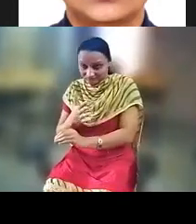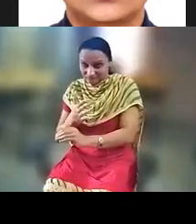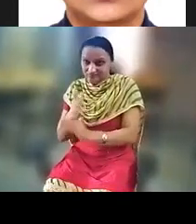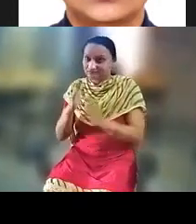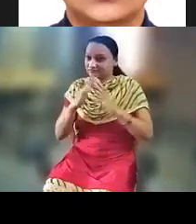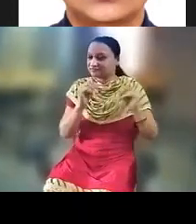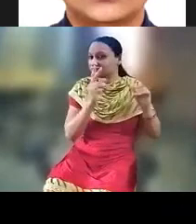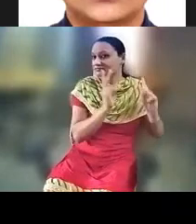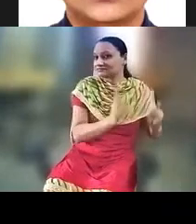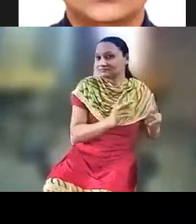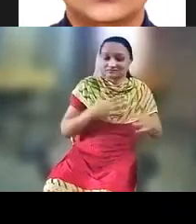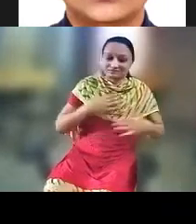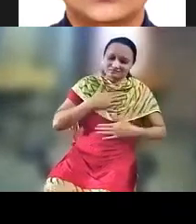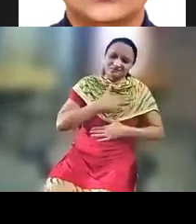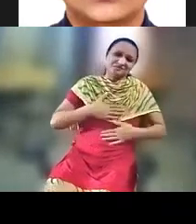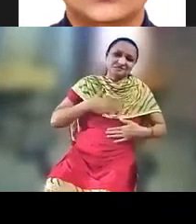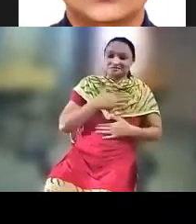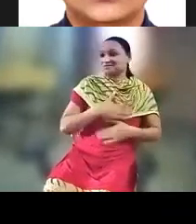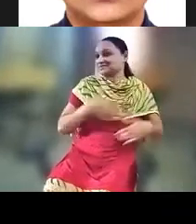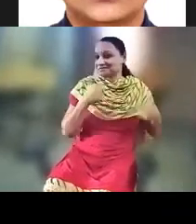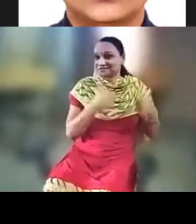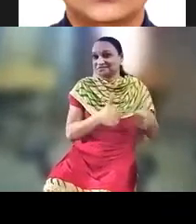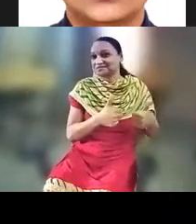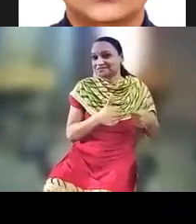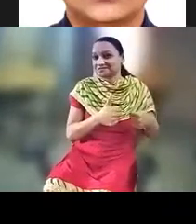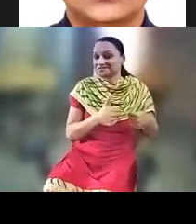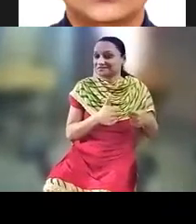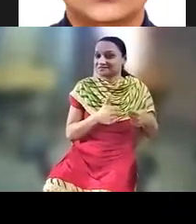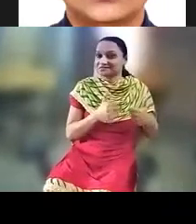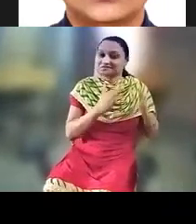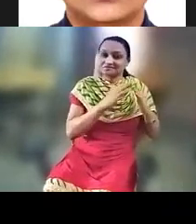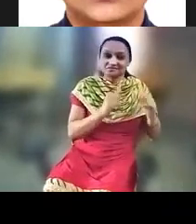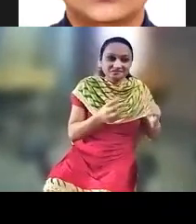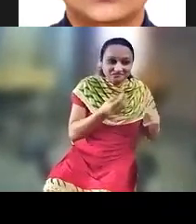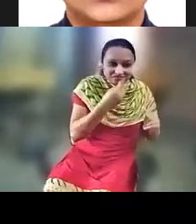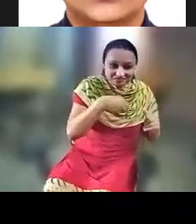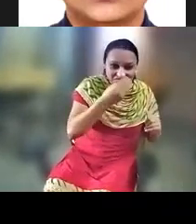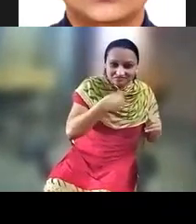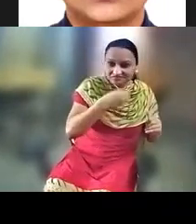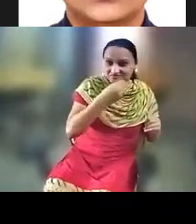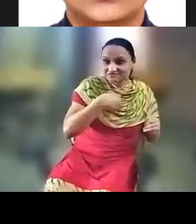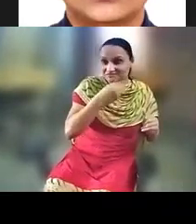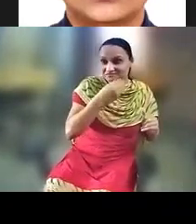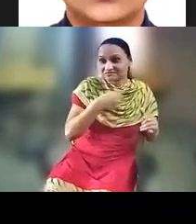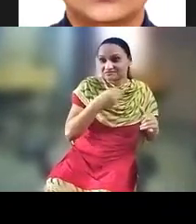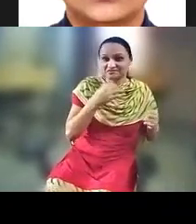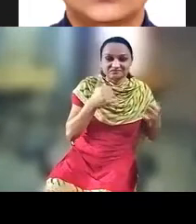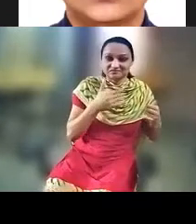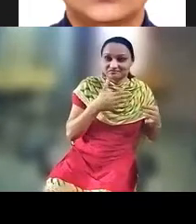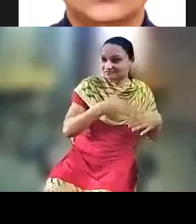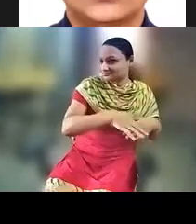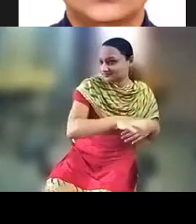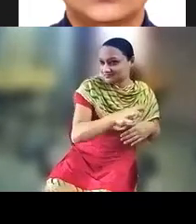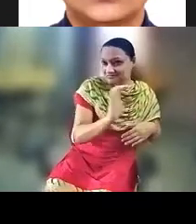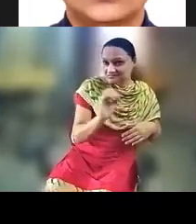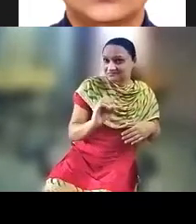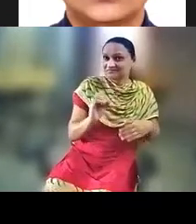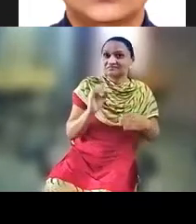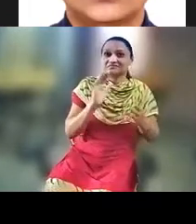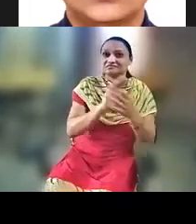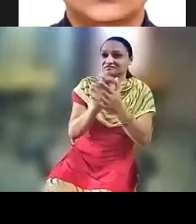गए, उनको बहुत मजा आ रहा है और वो घर पे बैठे हैं और खाना भी खा रहे हैं, तो और खेलने नहीं जा रहे, दोस्तों के पास नहीं जा